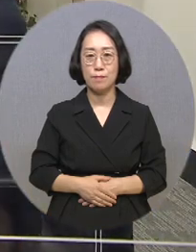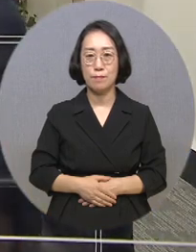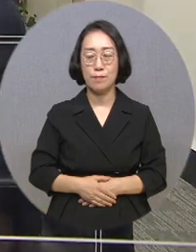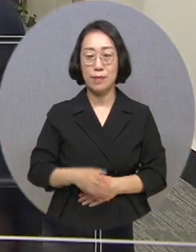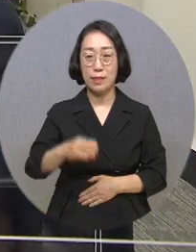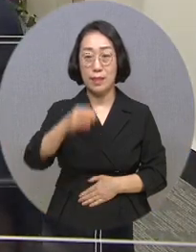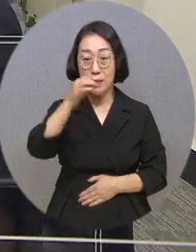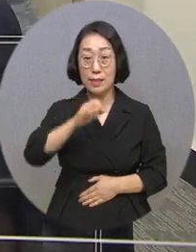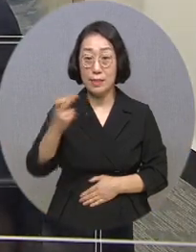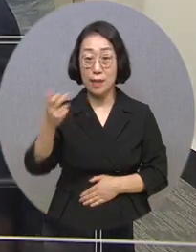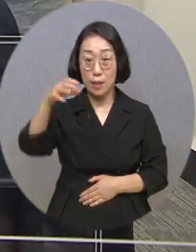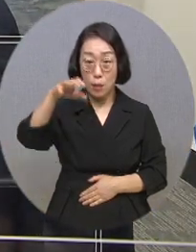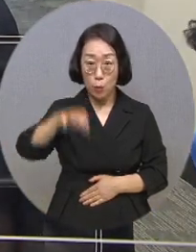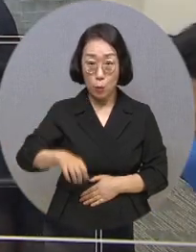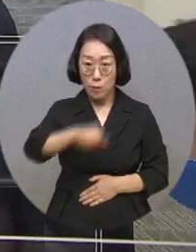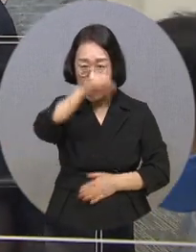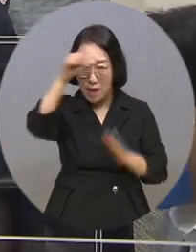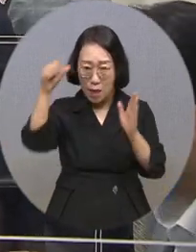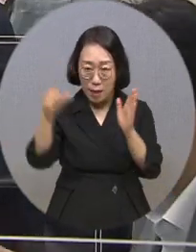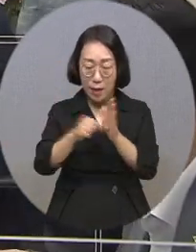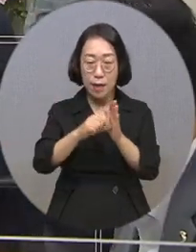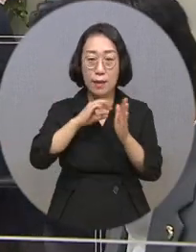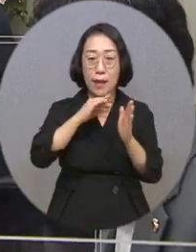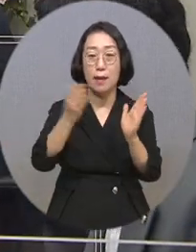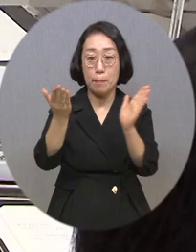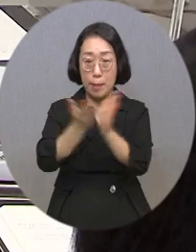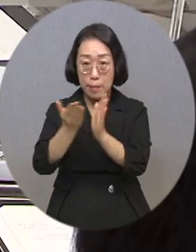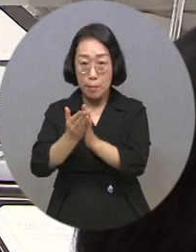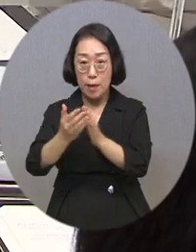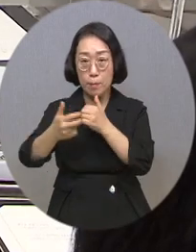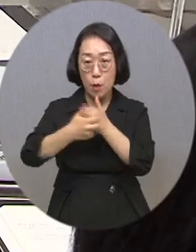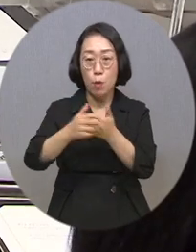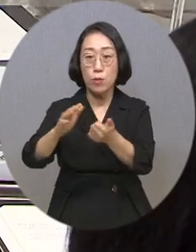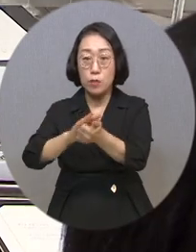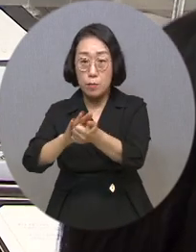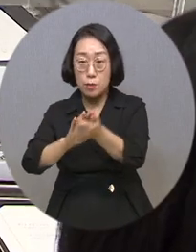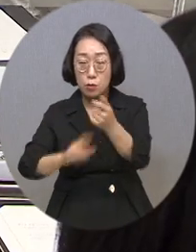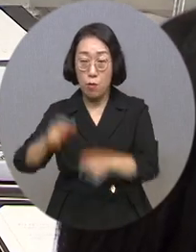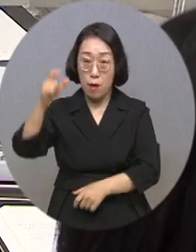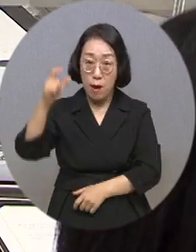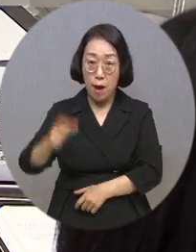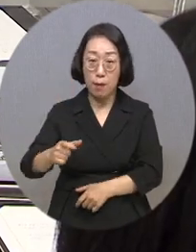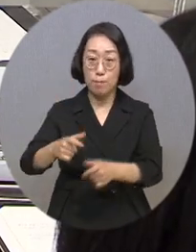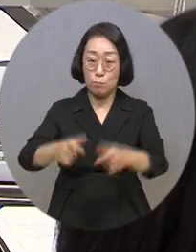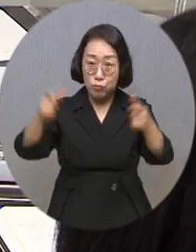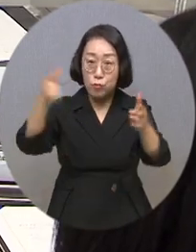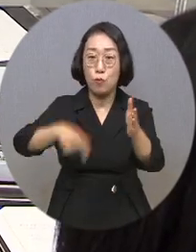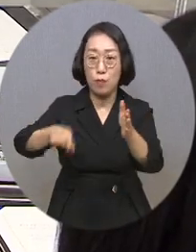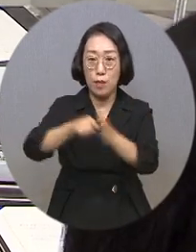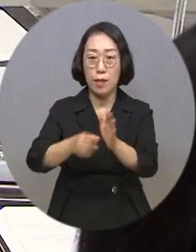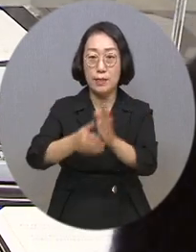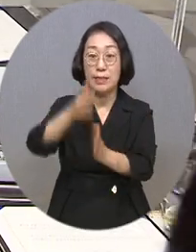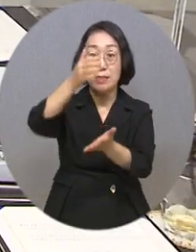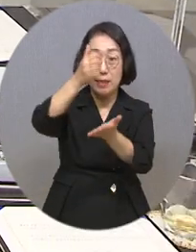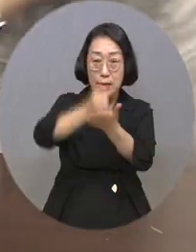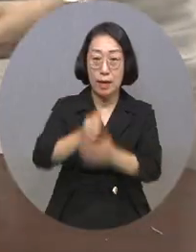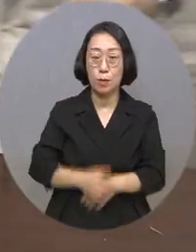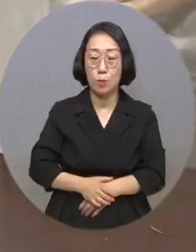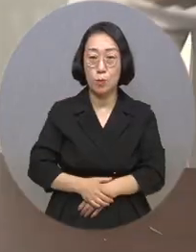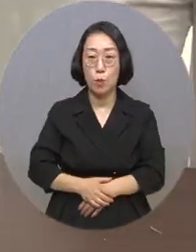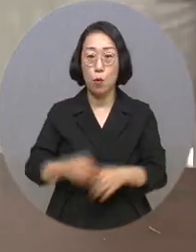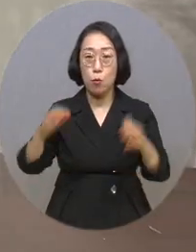전북 익산시가 생애 전주기 의료서비스 인프라 강화에 나서기 위해 정원율 익산시장,